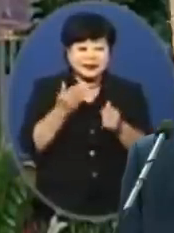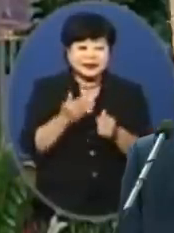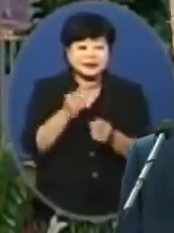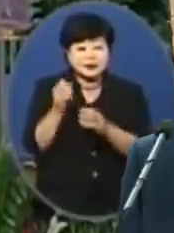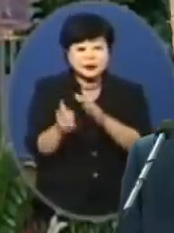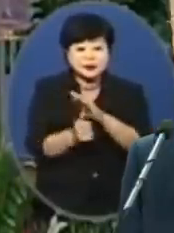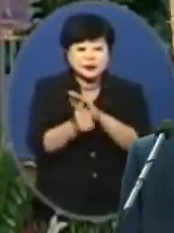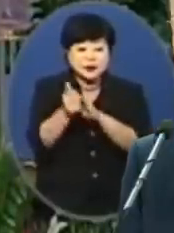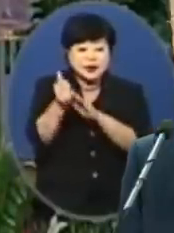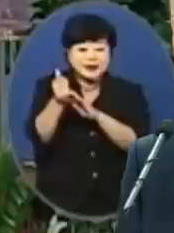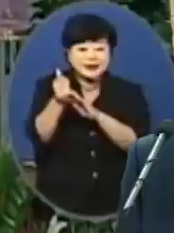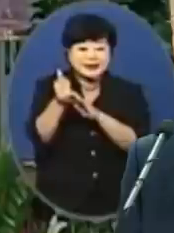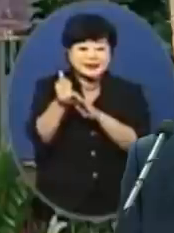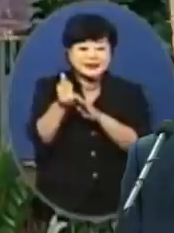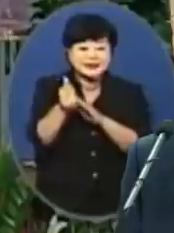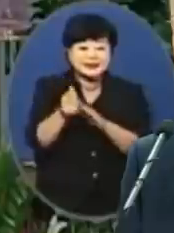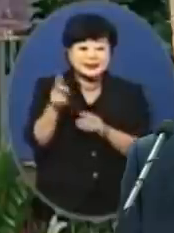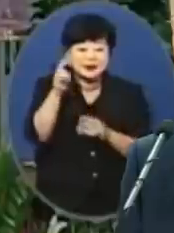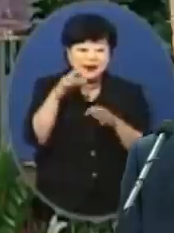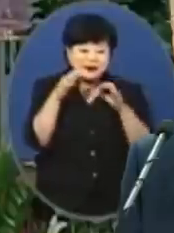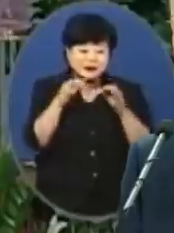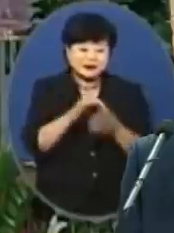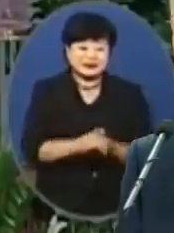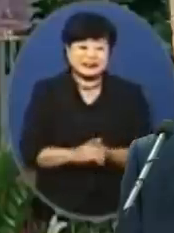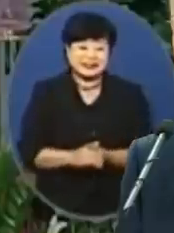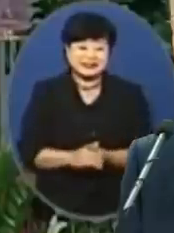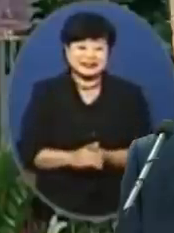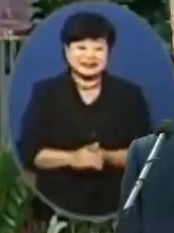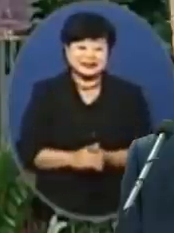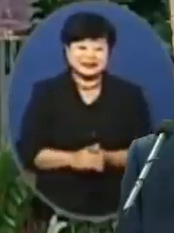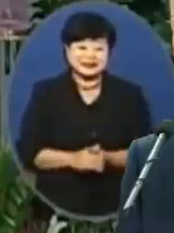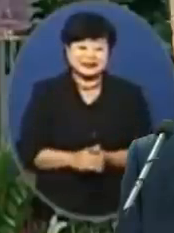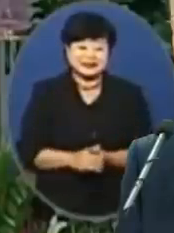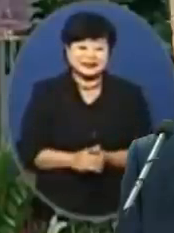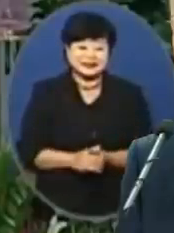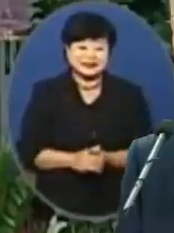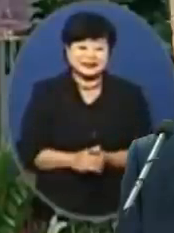소원을 노래 부르십시다.